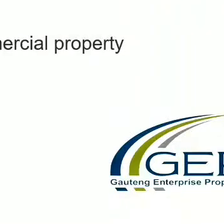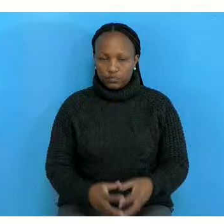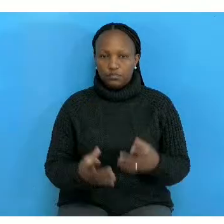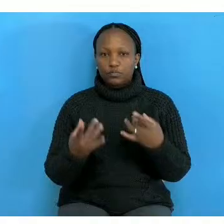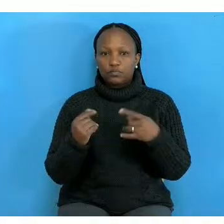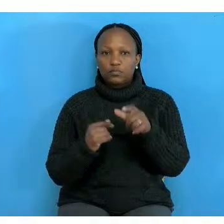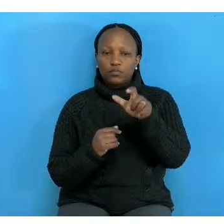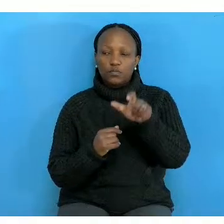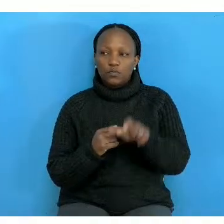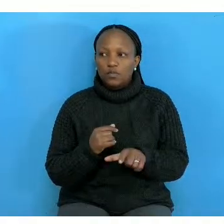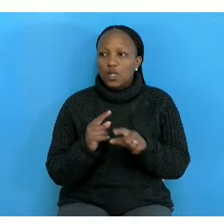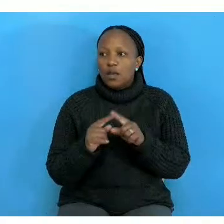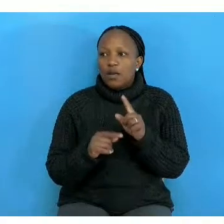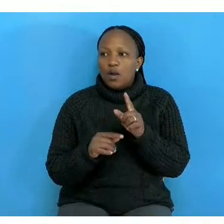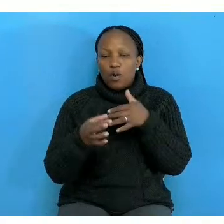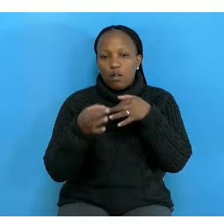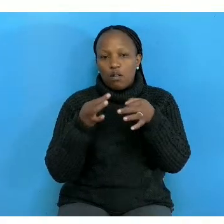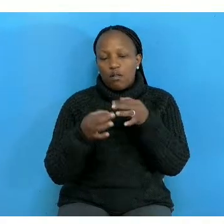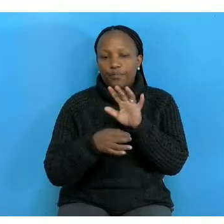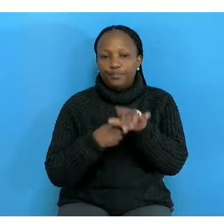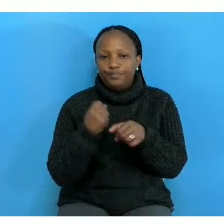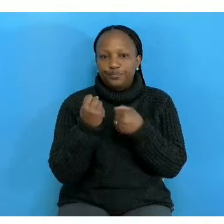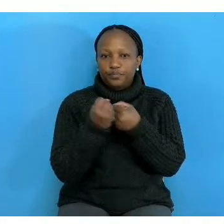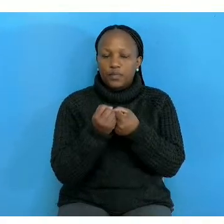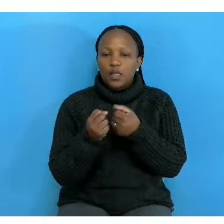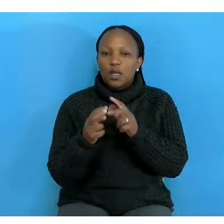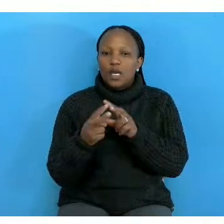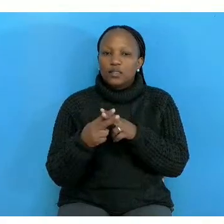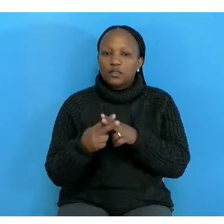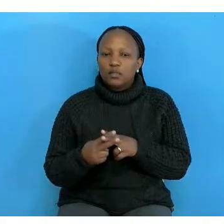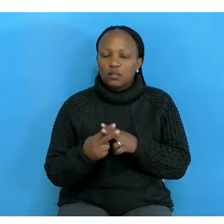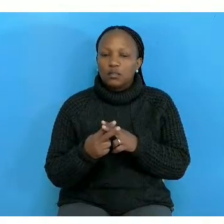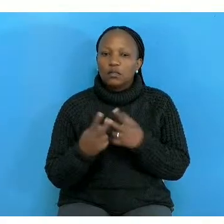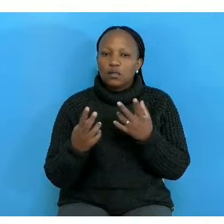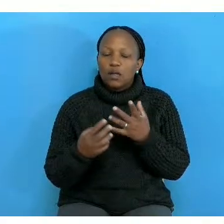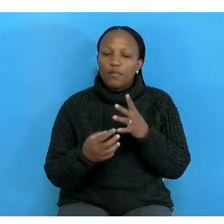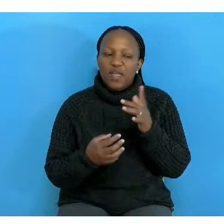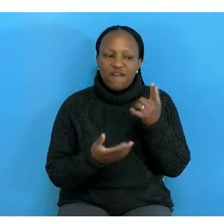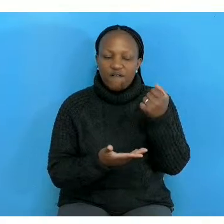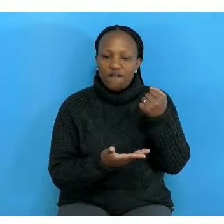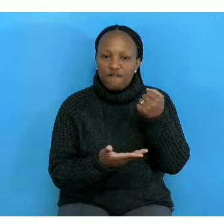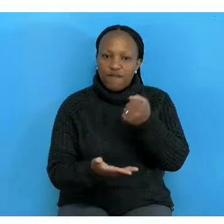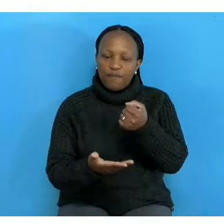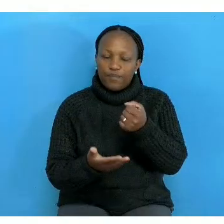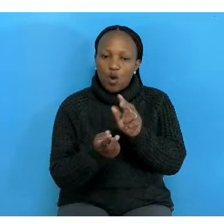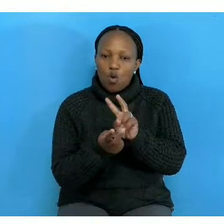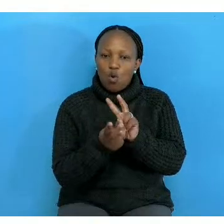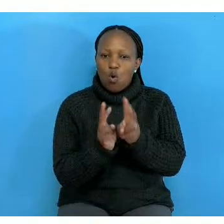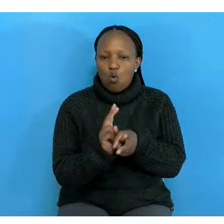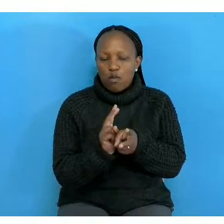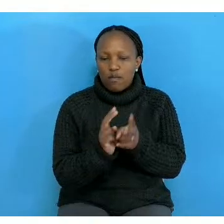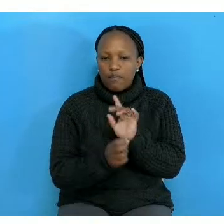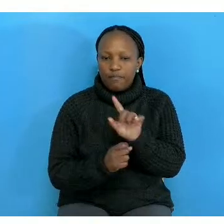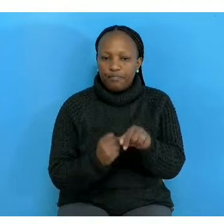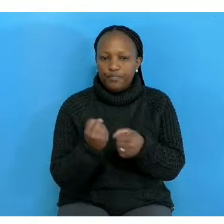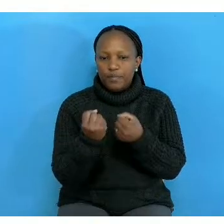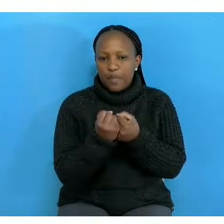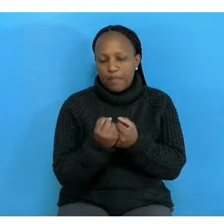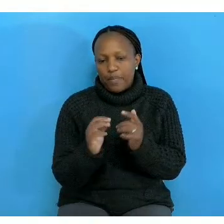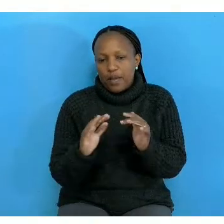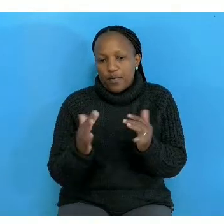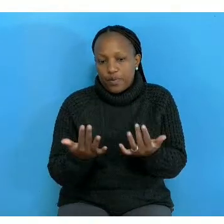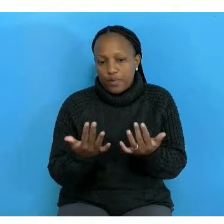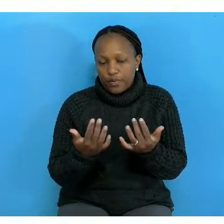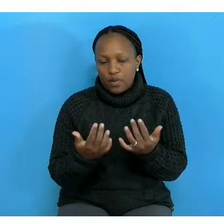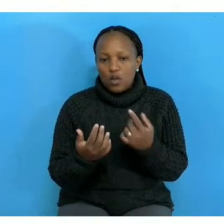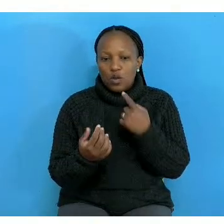The support instrument of GEP in terms of the loan funding support. Our loan funding support,